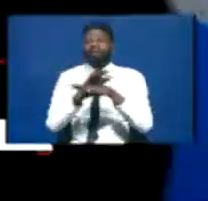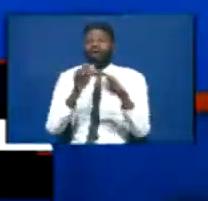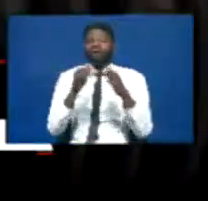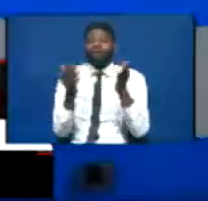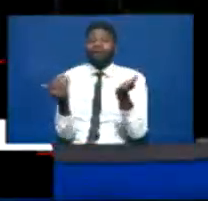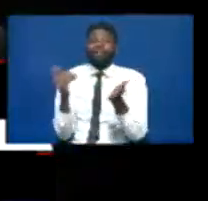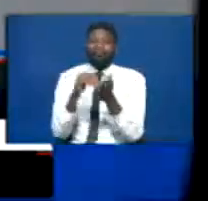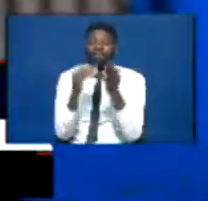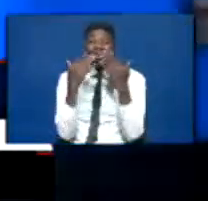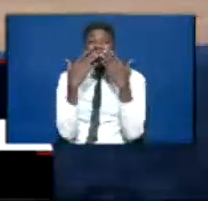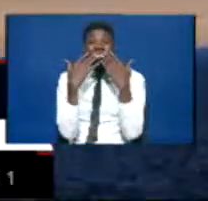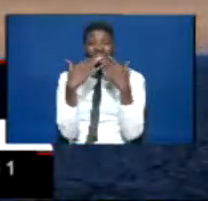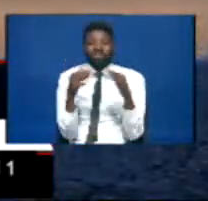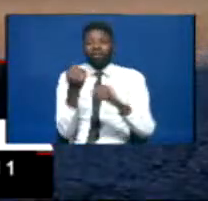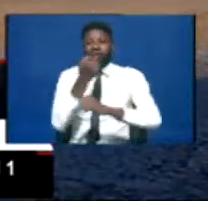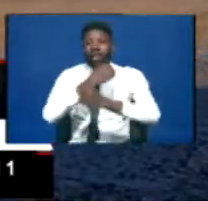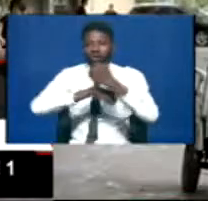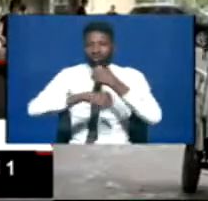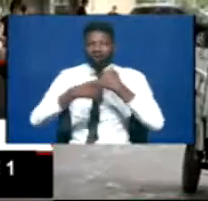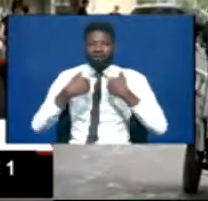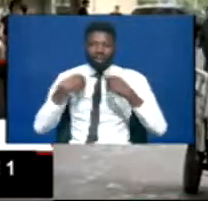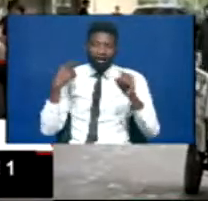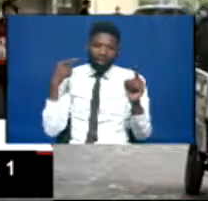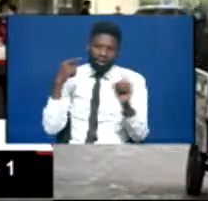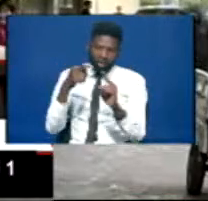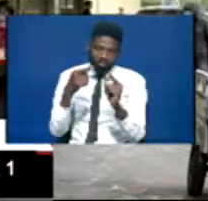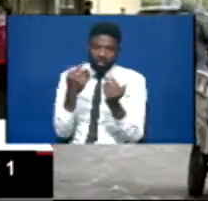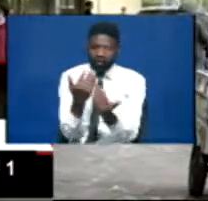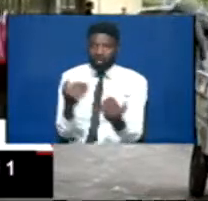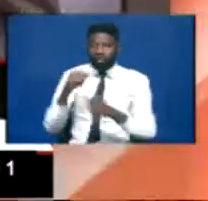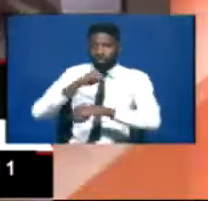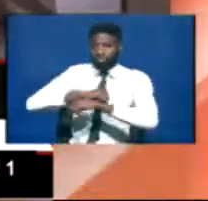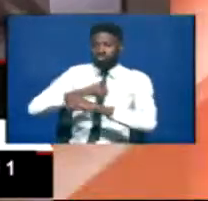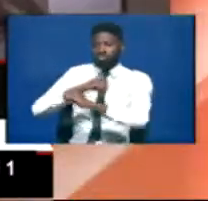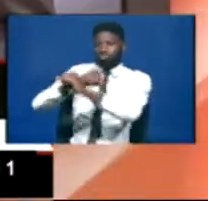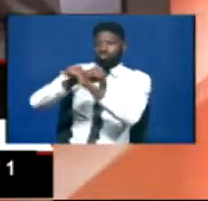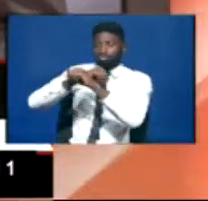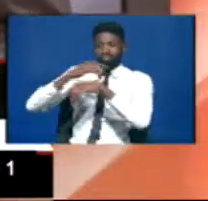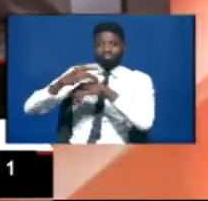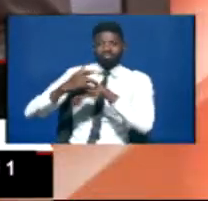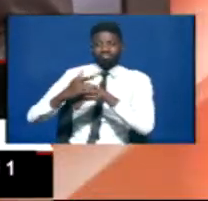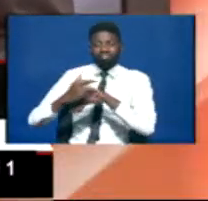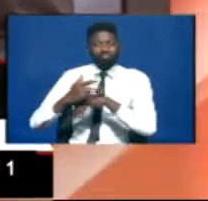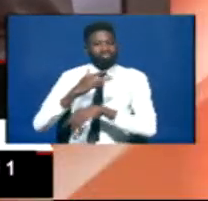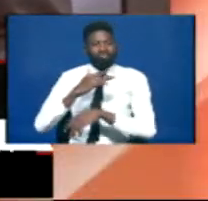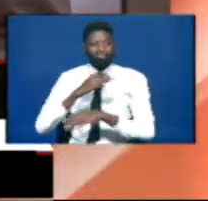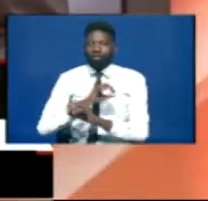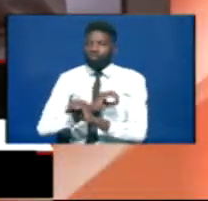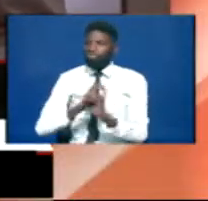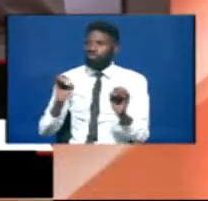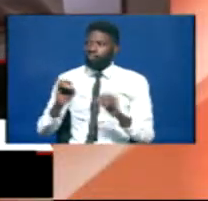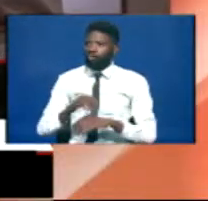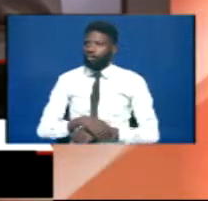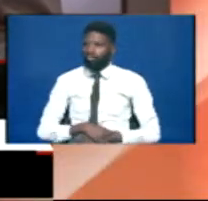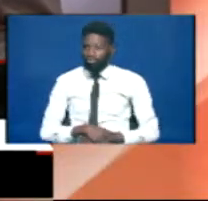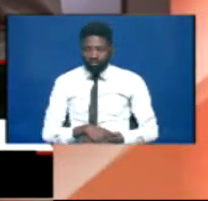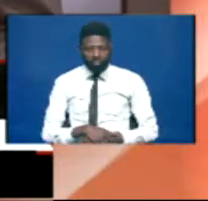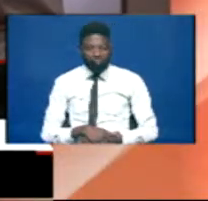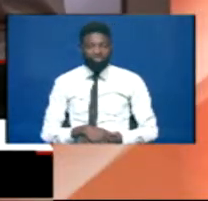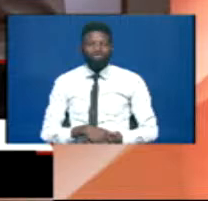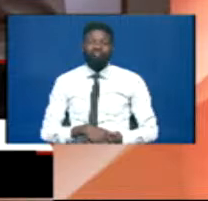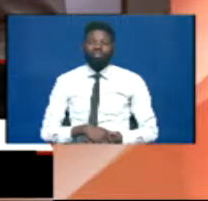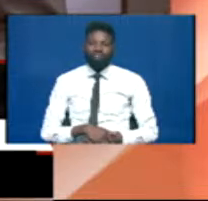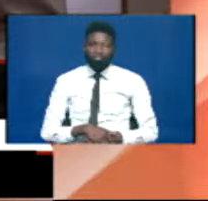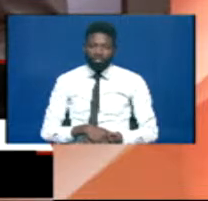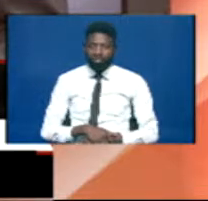hatua zikichukuliwa kuwakinga wanafunzi shuleni dhidi ya maambukizi. Na tuelekee huko Dominican, ambapo waziri wa mazingira